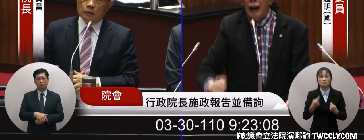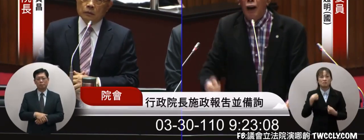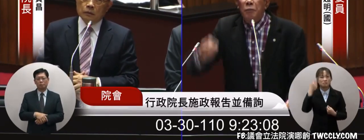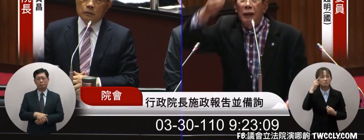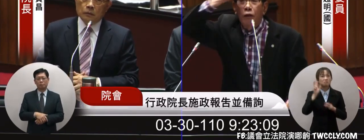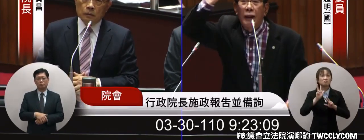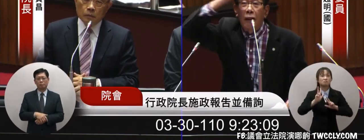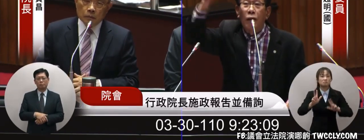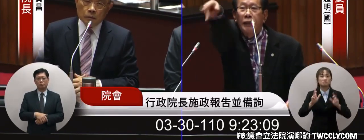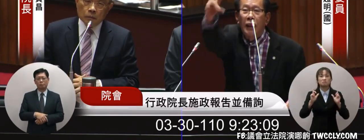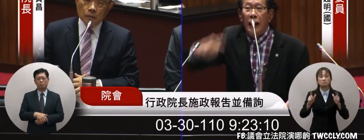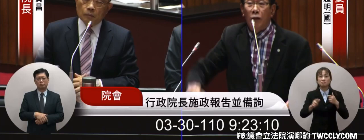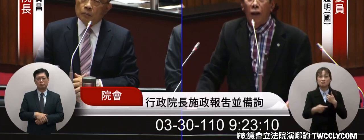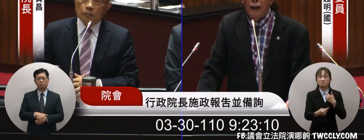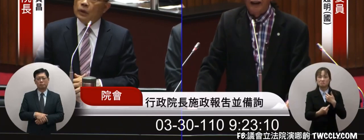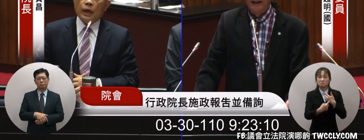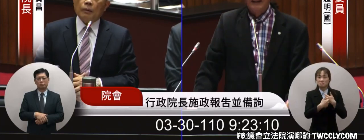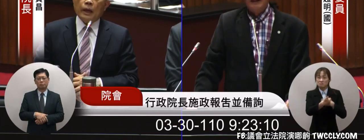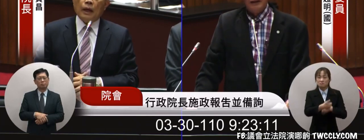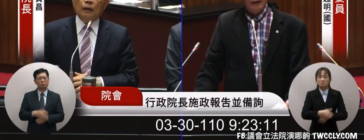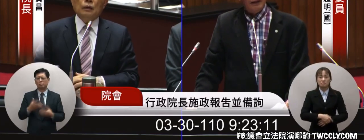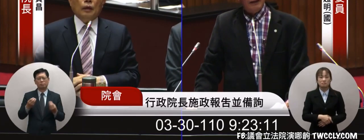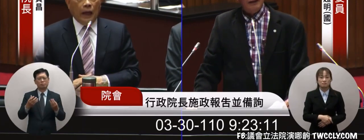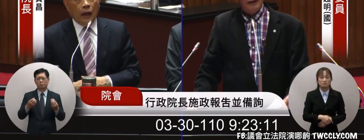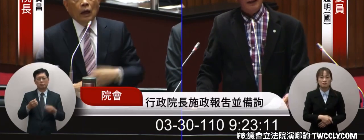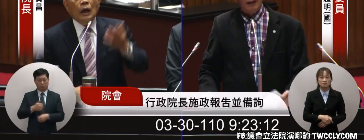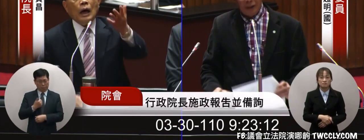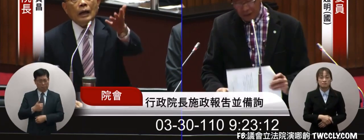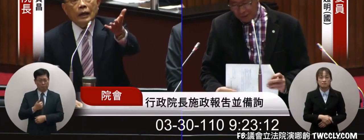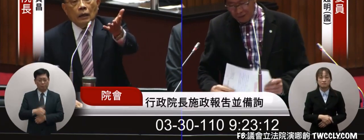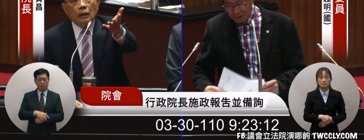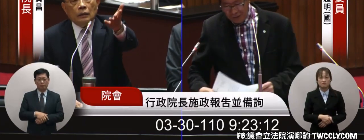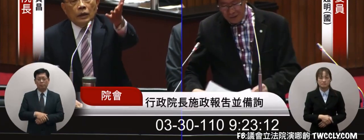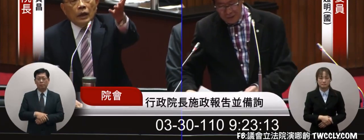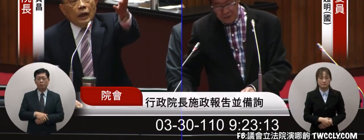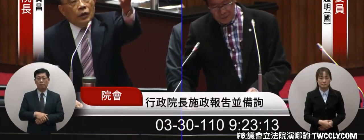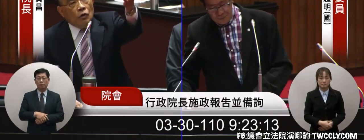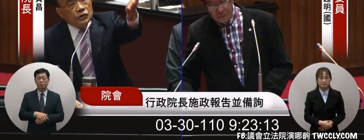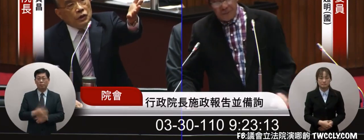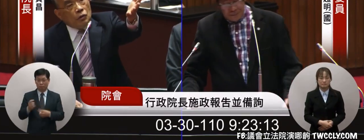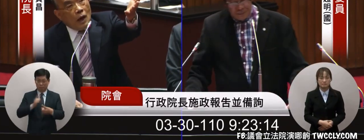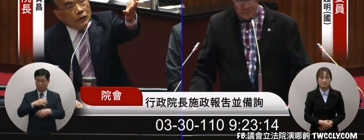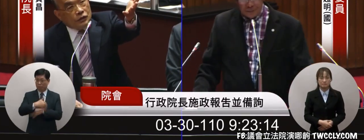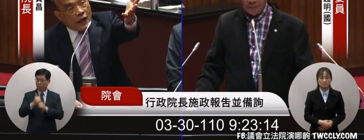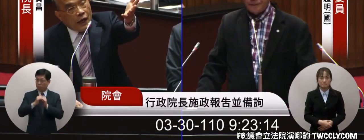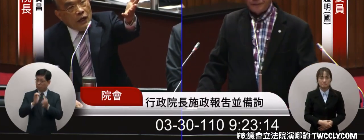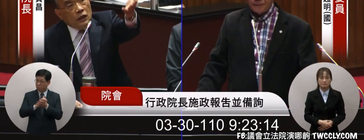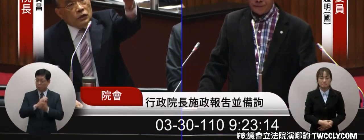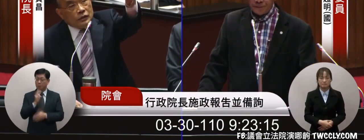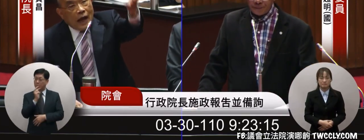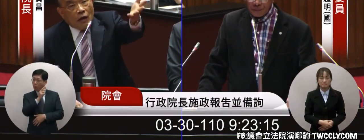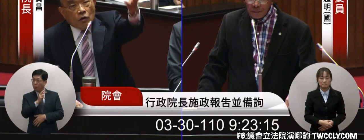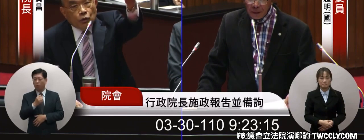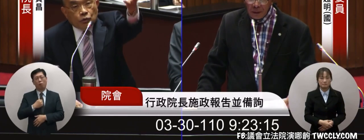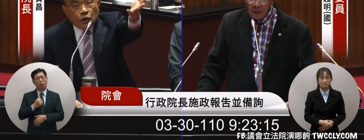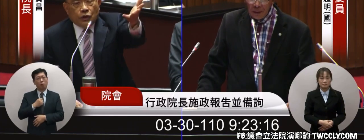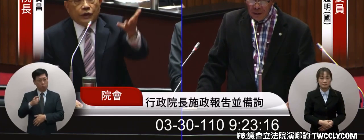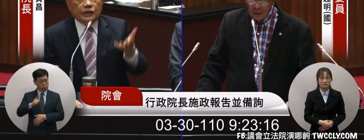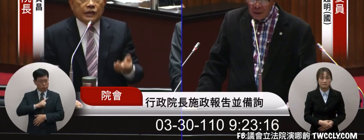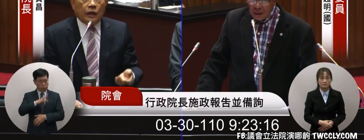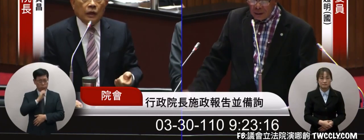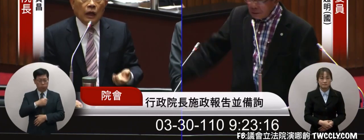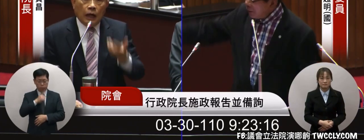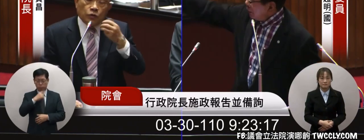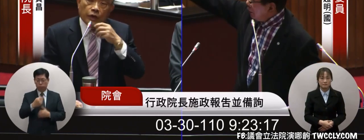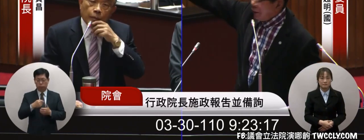一個好不用大力量收力量沒有沒有欸阿你你的鄉親看到這個就知道說你有透過